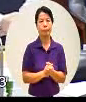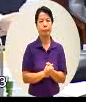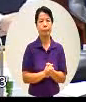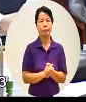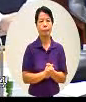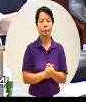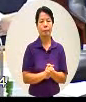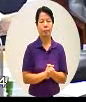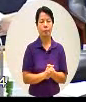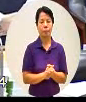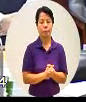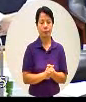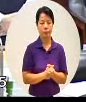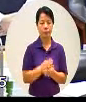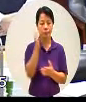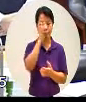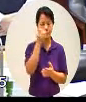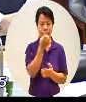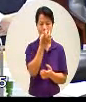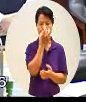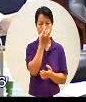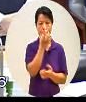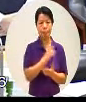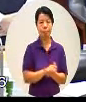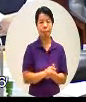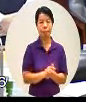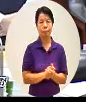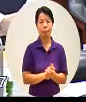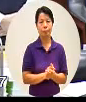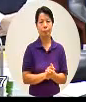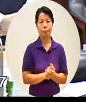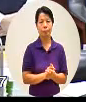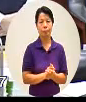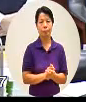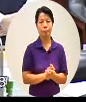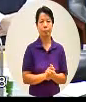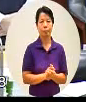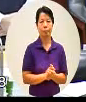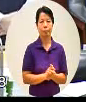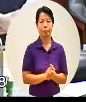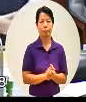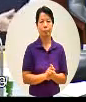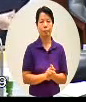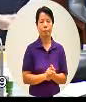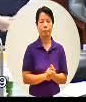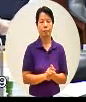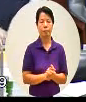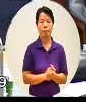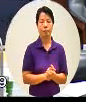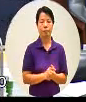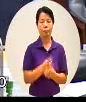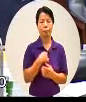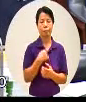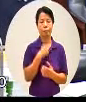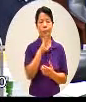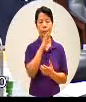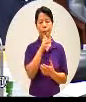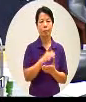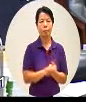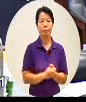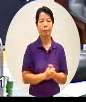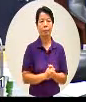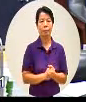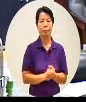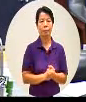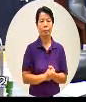找不到， 我可能那个业务报告没炸， 没炸，我就要念给你听了。 念，